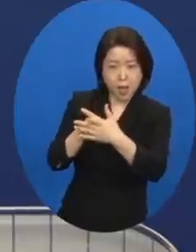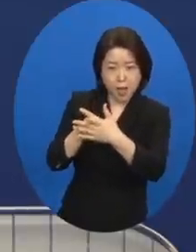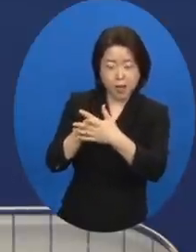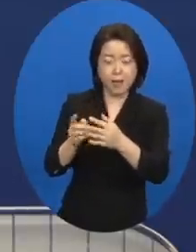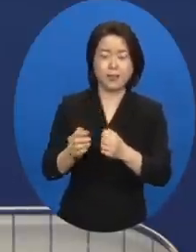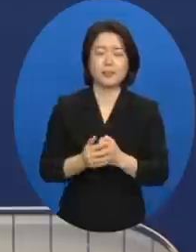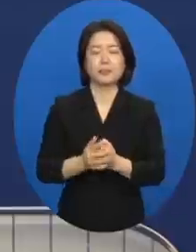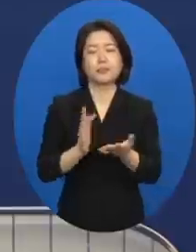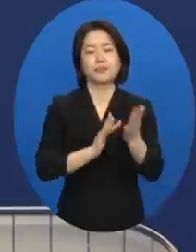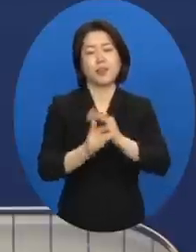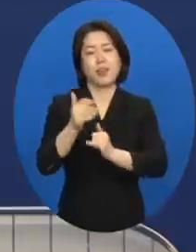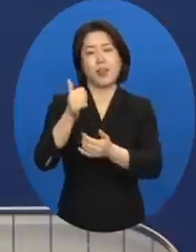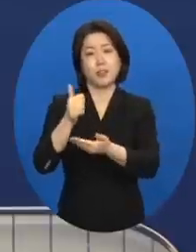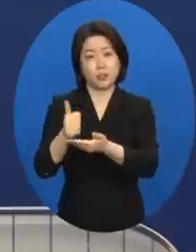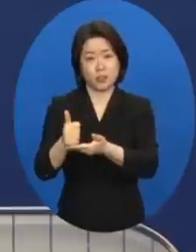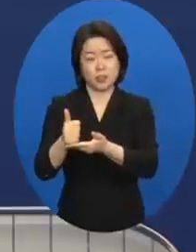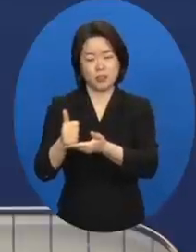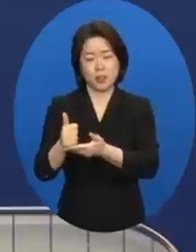예수님은 그를